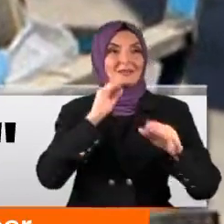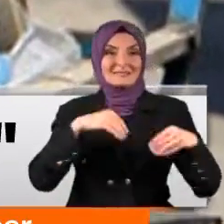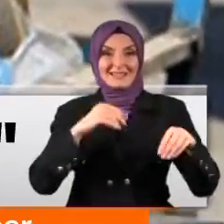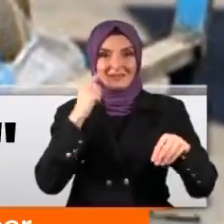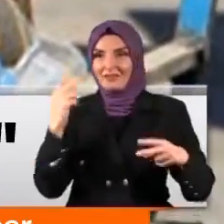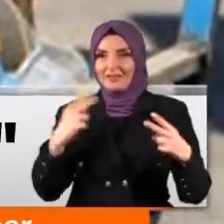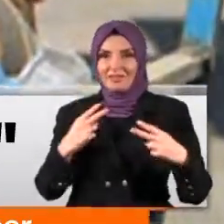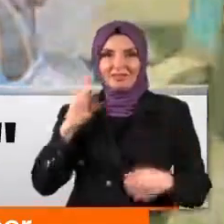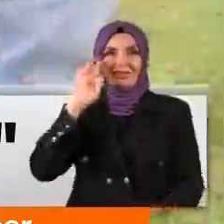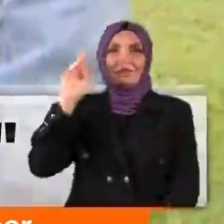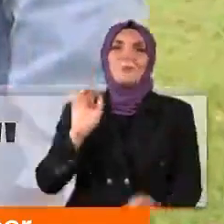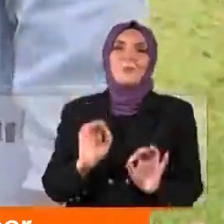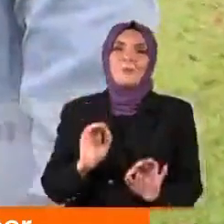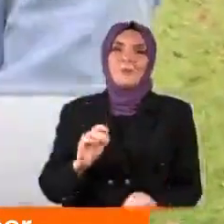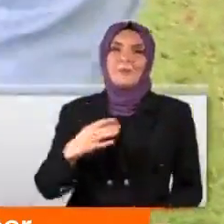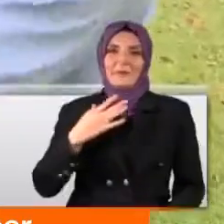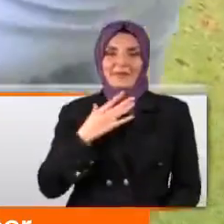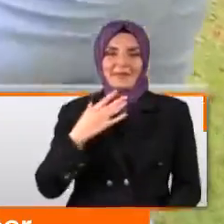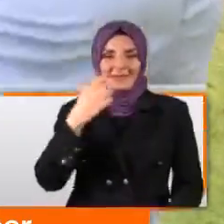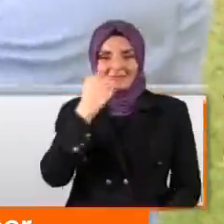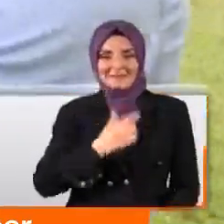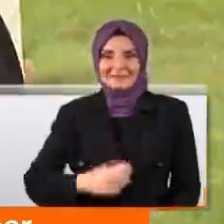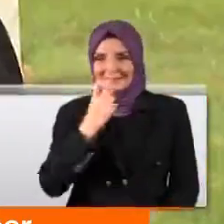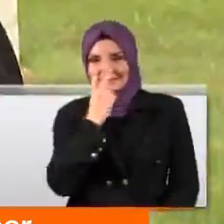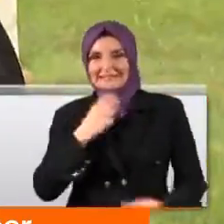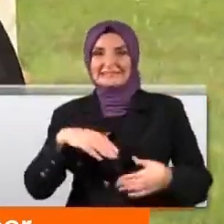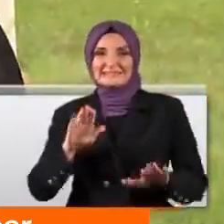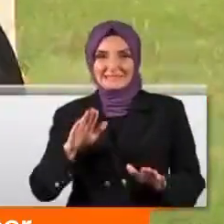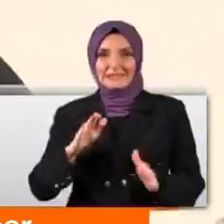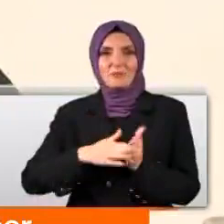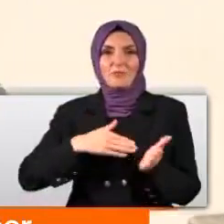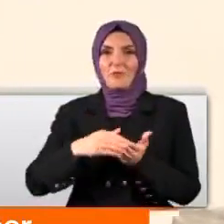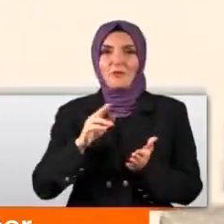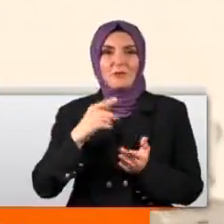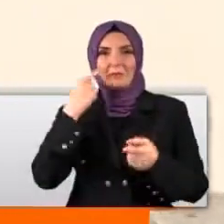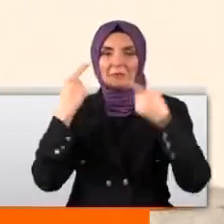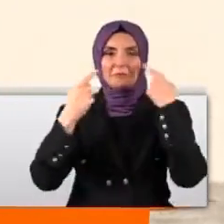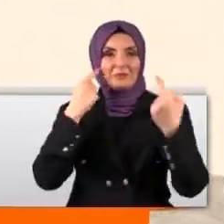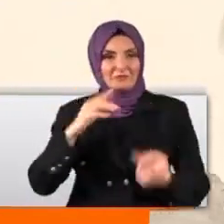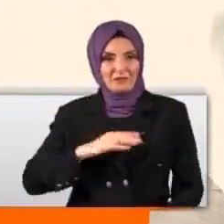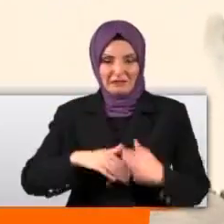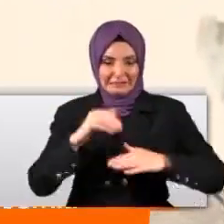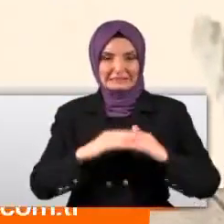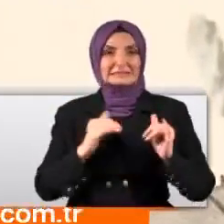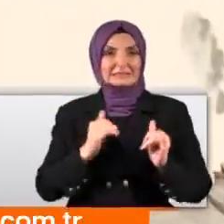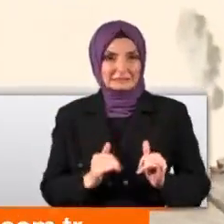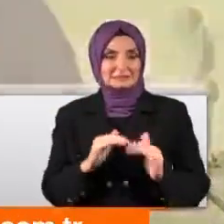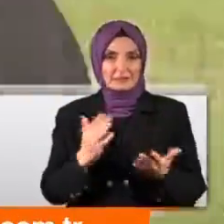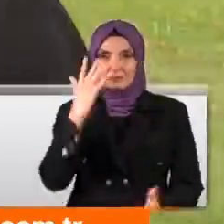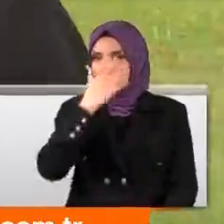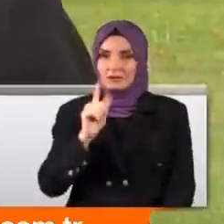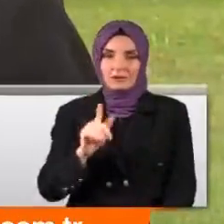Üstüm başım bejmürde, yüzüm kara boya içinde. Utanmaya gerek yok. Elleri kirlenir ama hiç